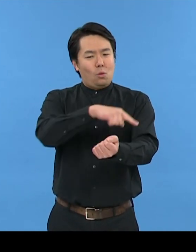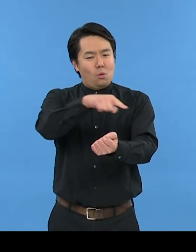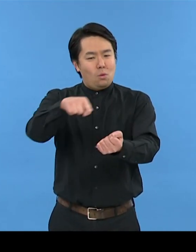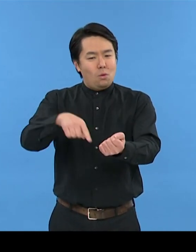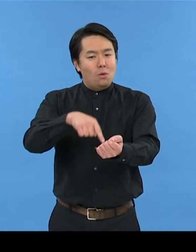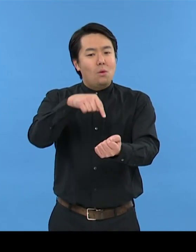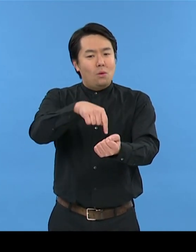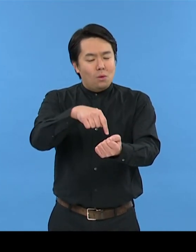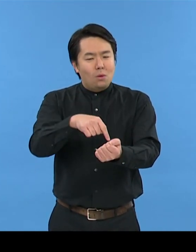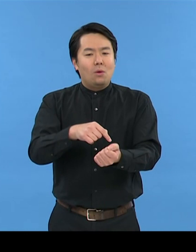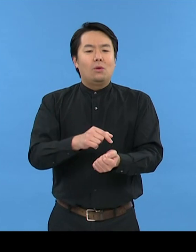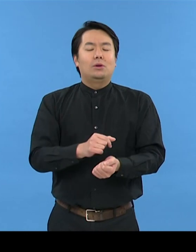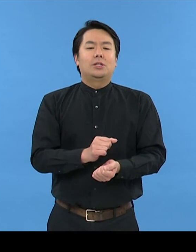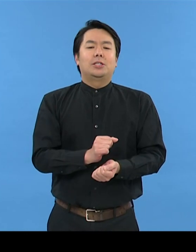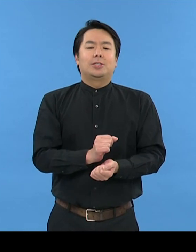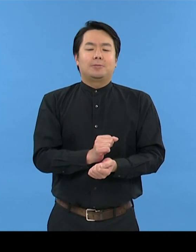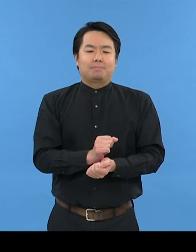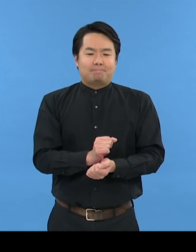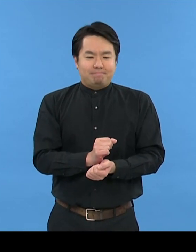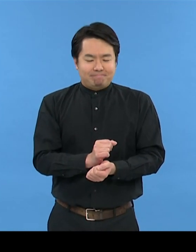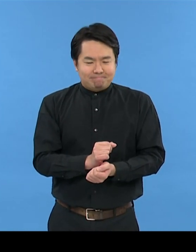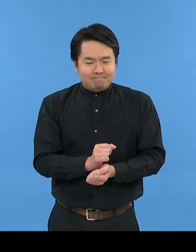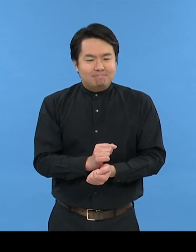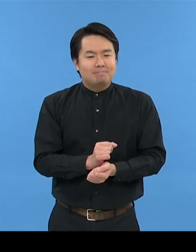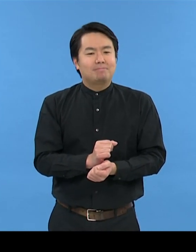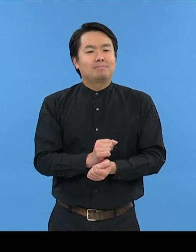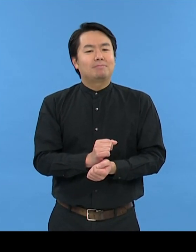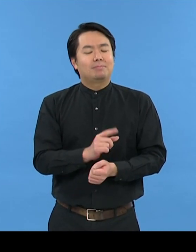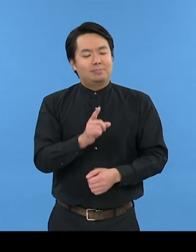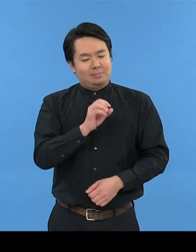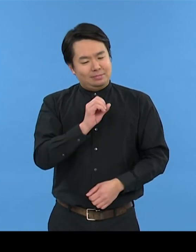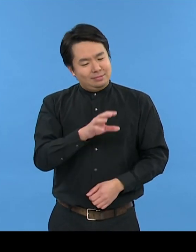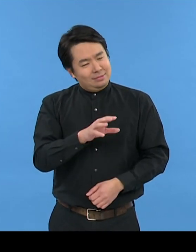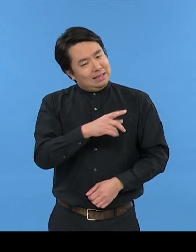犯罪というのを何でしょうか